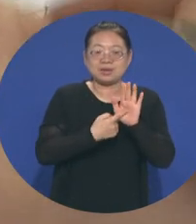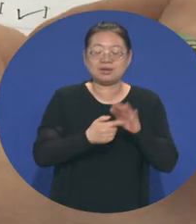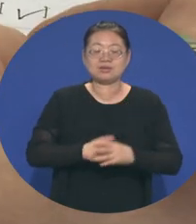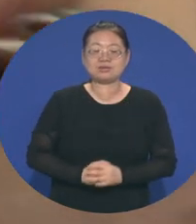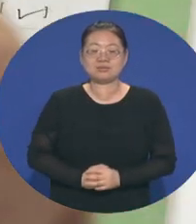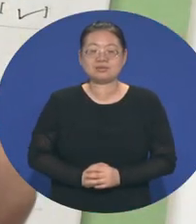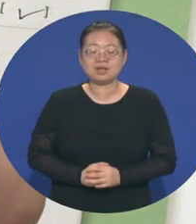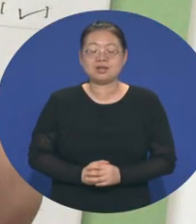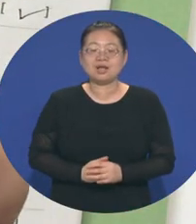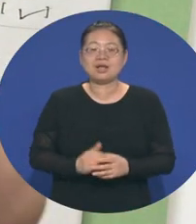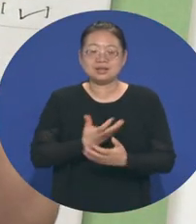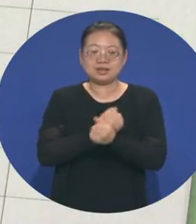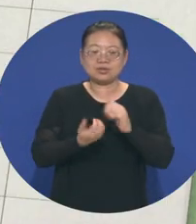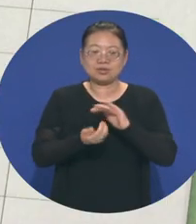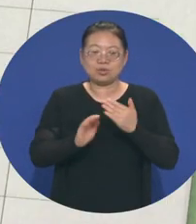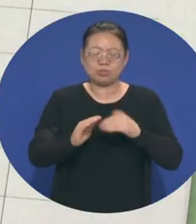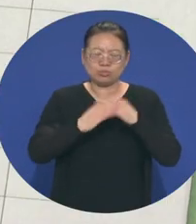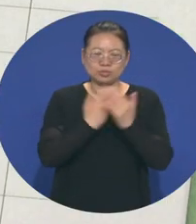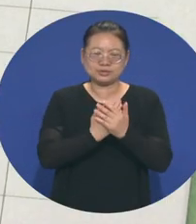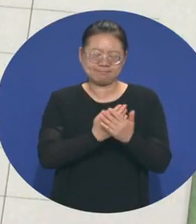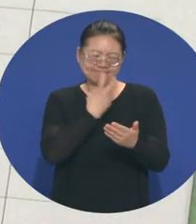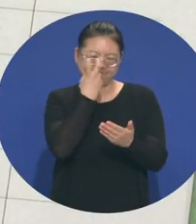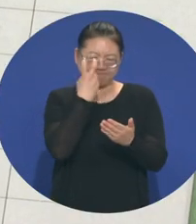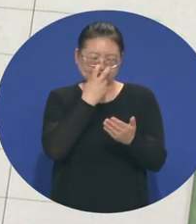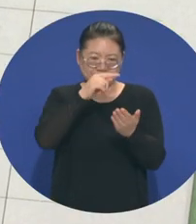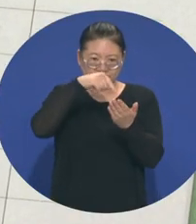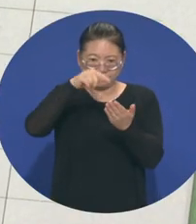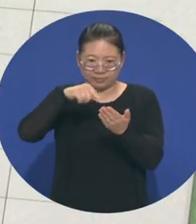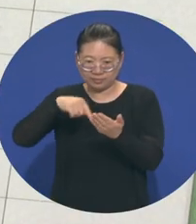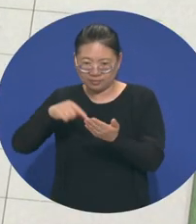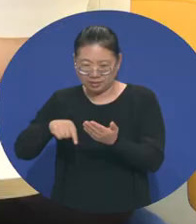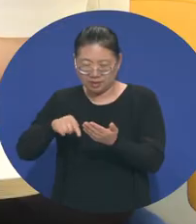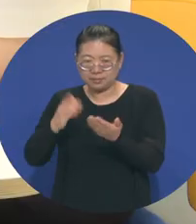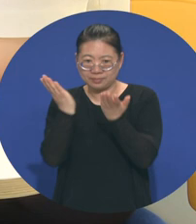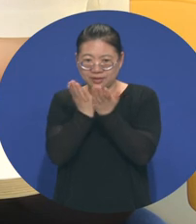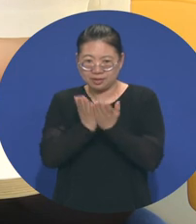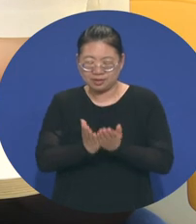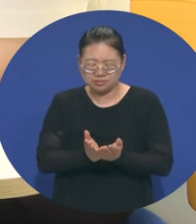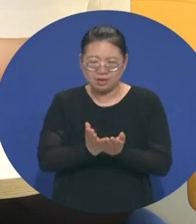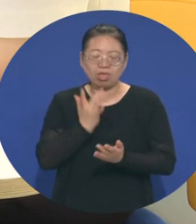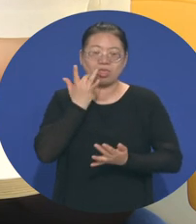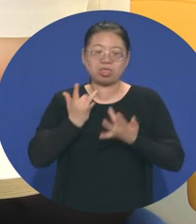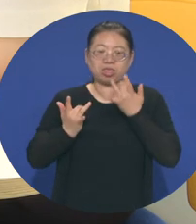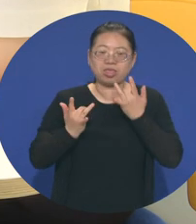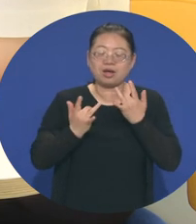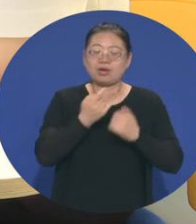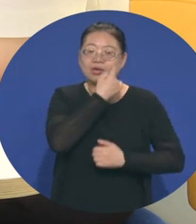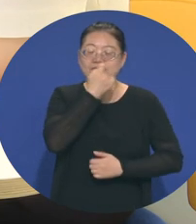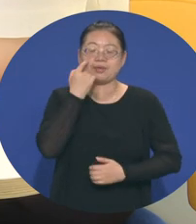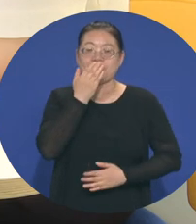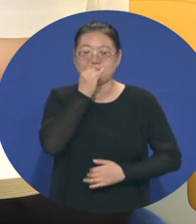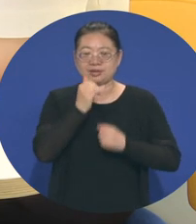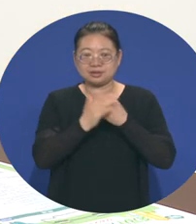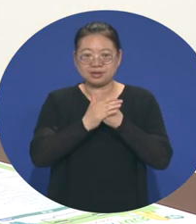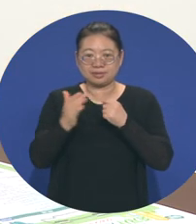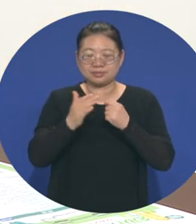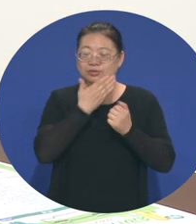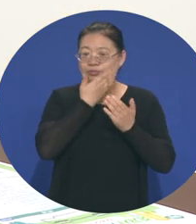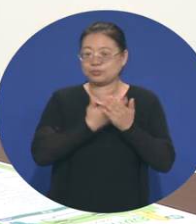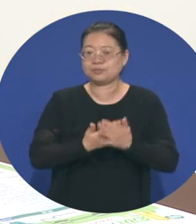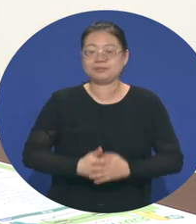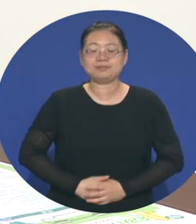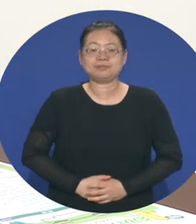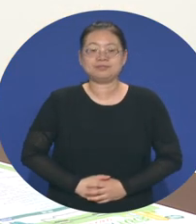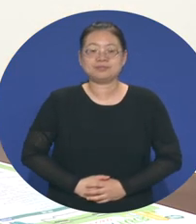체크리스트를 확인하고 임차인도 체크리스트를 하나씩 확인하면서 모르고 넘어갈 수 있었던 부분을 확인할 수 있어 획기적입니다